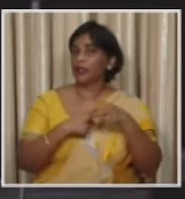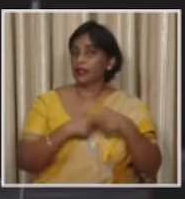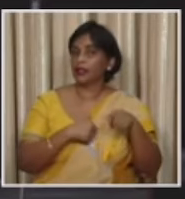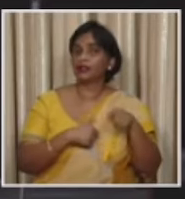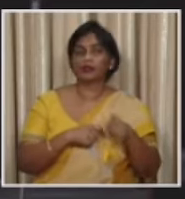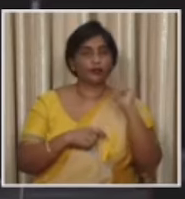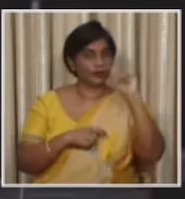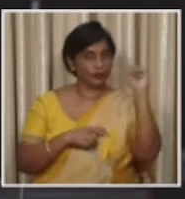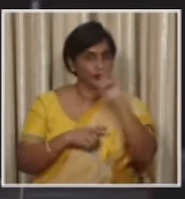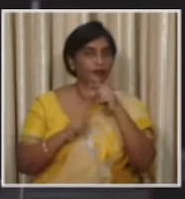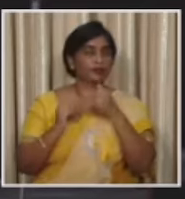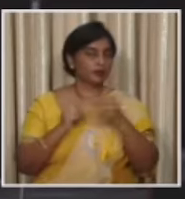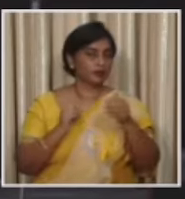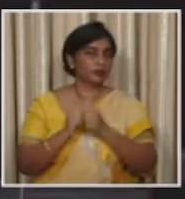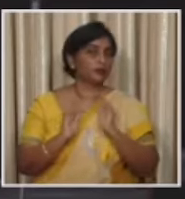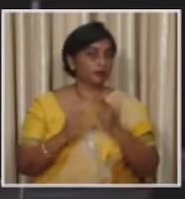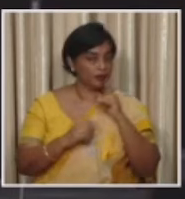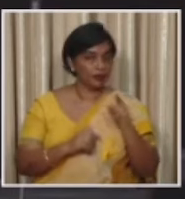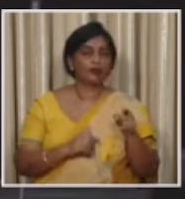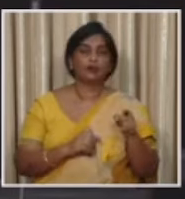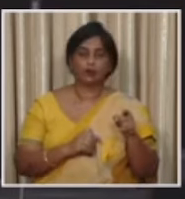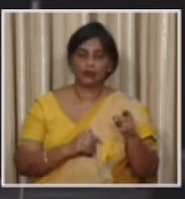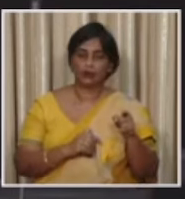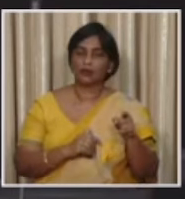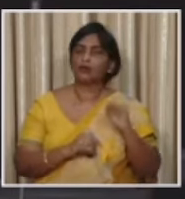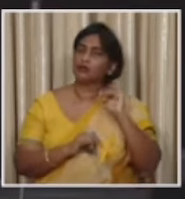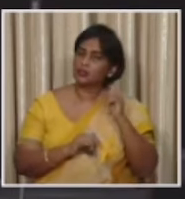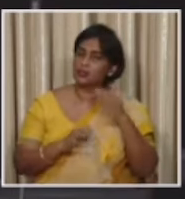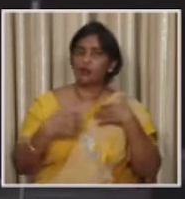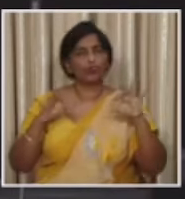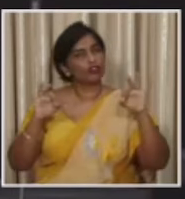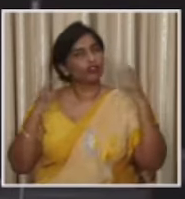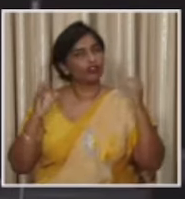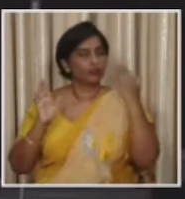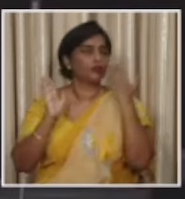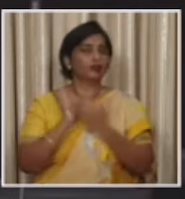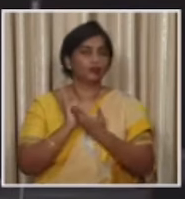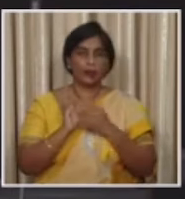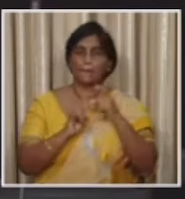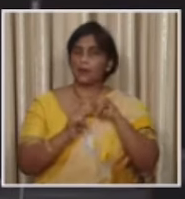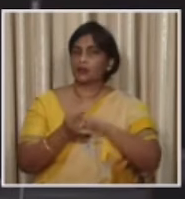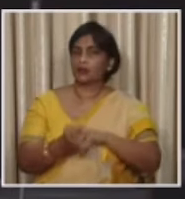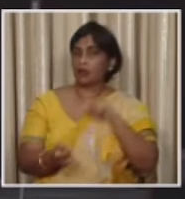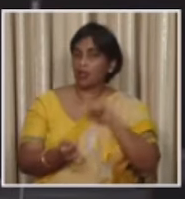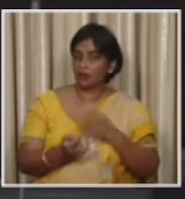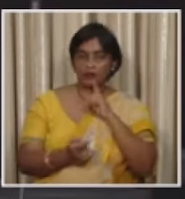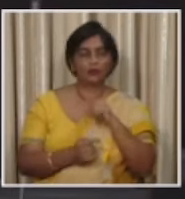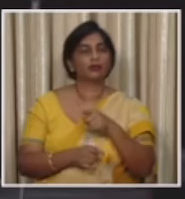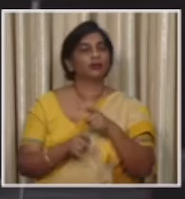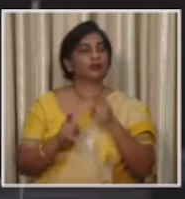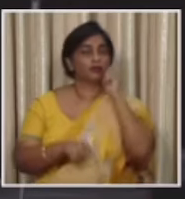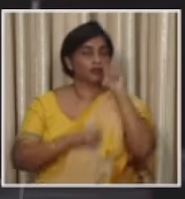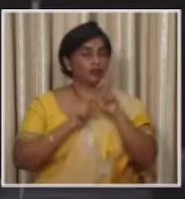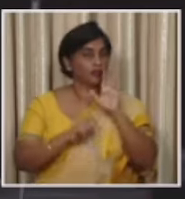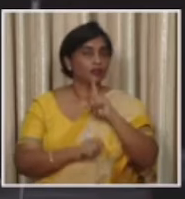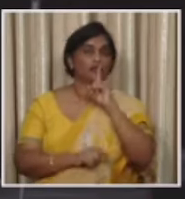මේ පළවෙනි වටය ක්‍රියාත්මක වෙද්දී යම් යම් දුර්වලතා වාර්තා වුණා. ප්‍රාදේශීය ලේකම්වරුන් කිව්වා,